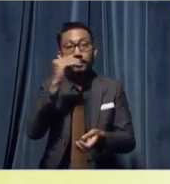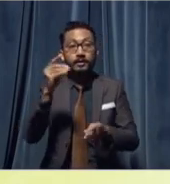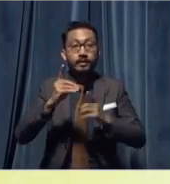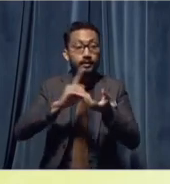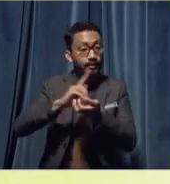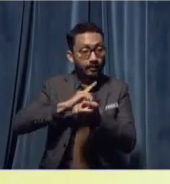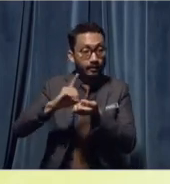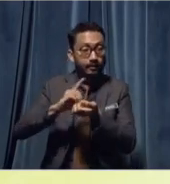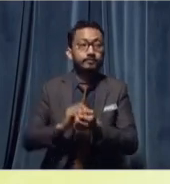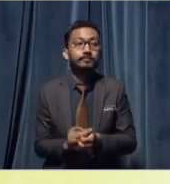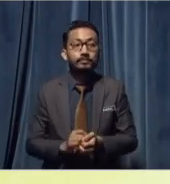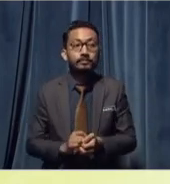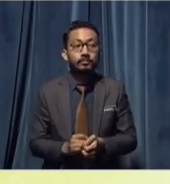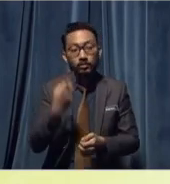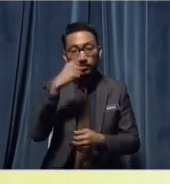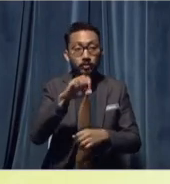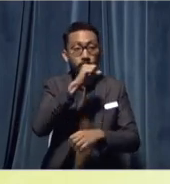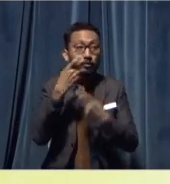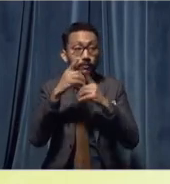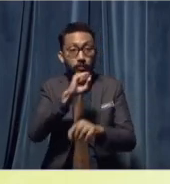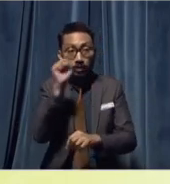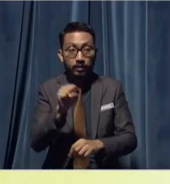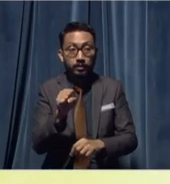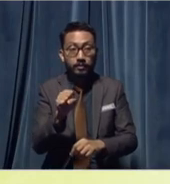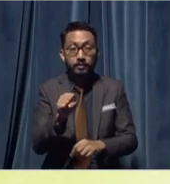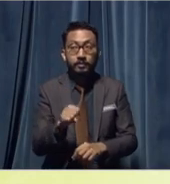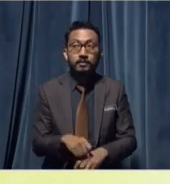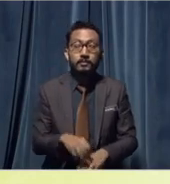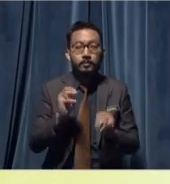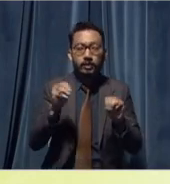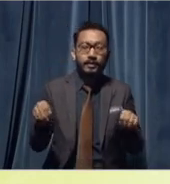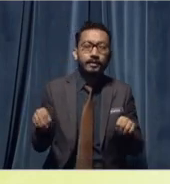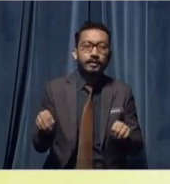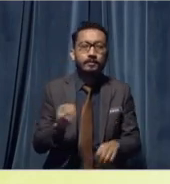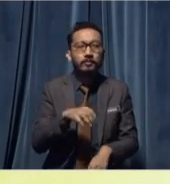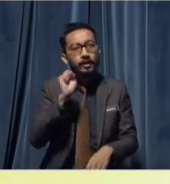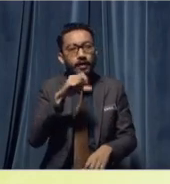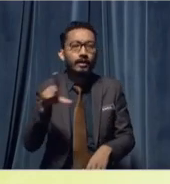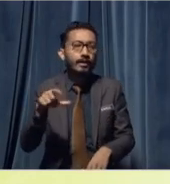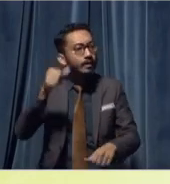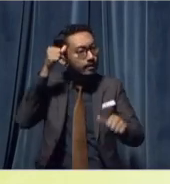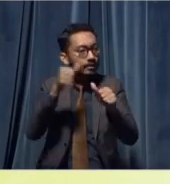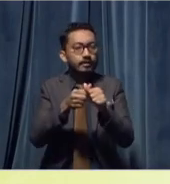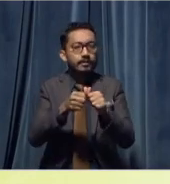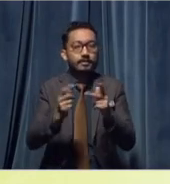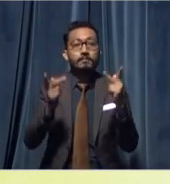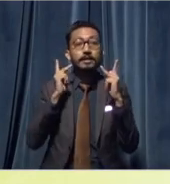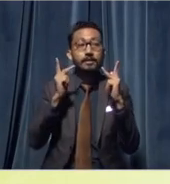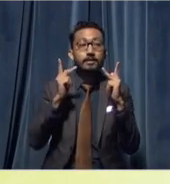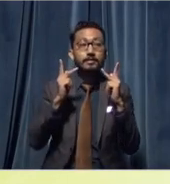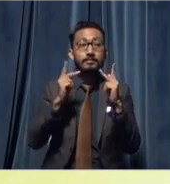dan deterjen. Untuk menjawab soalan ini, murid-murid perlu mengingat